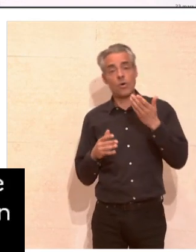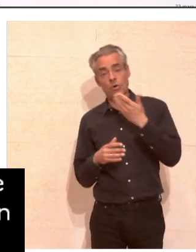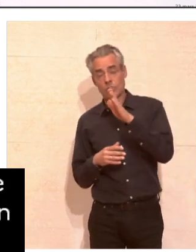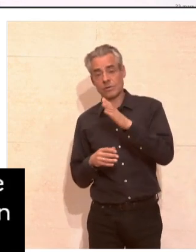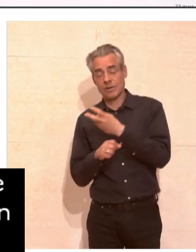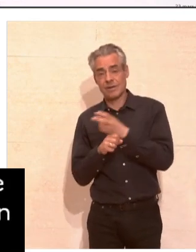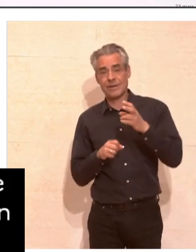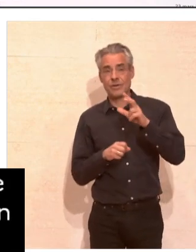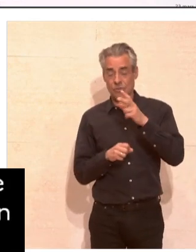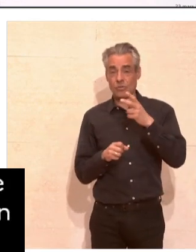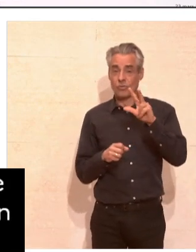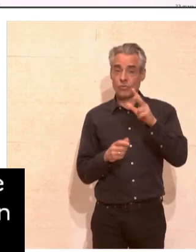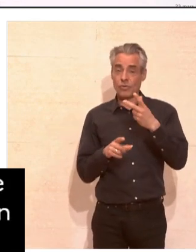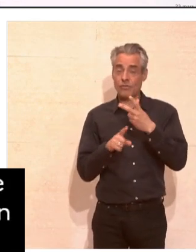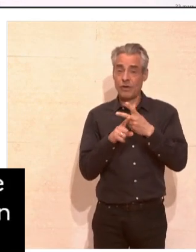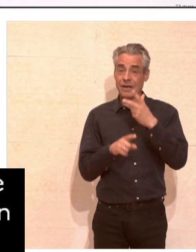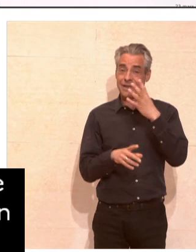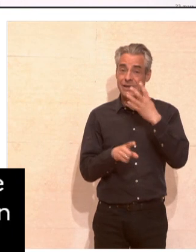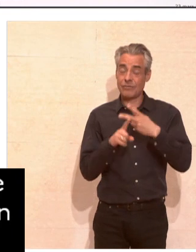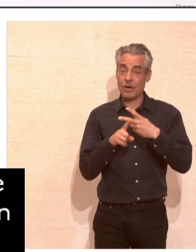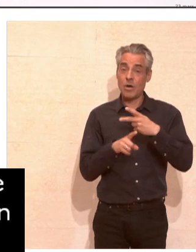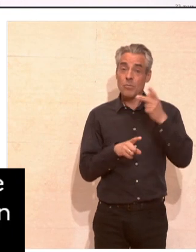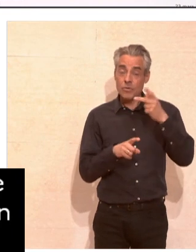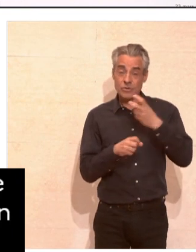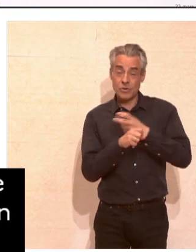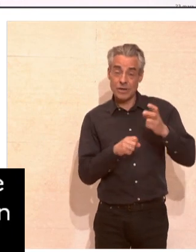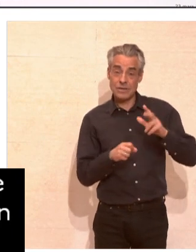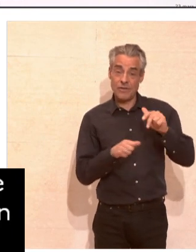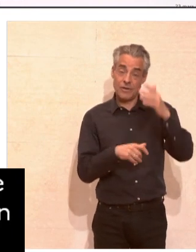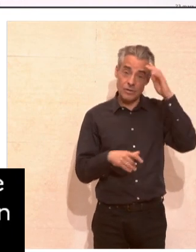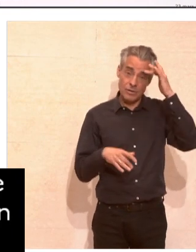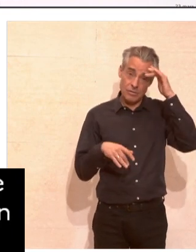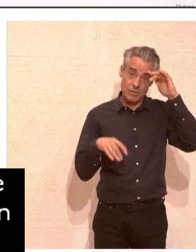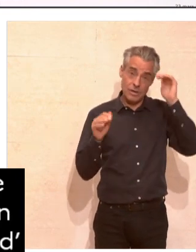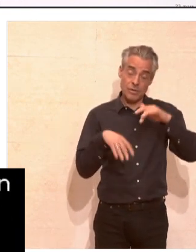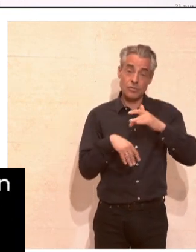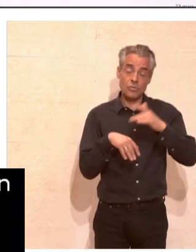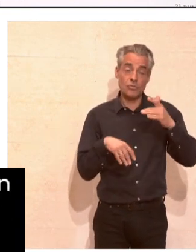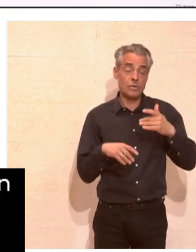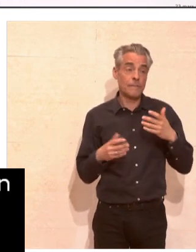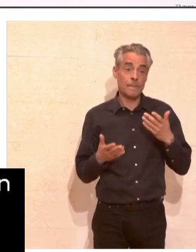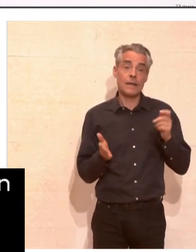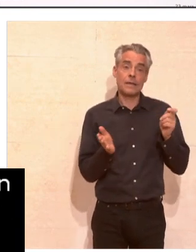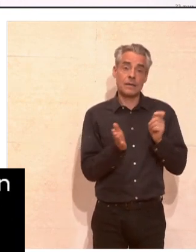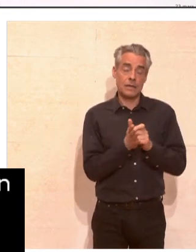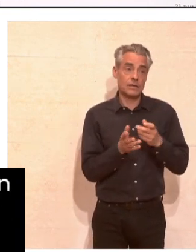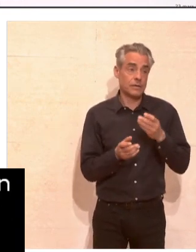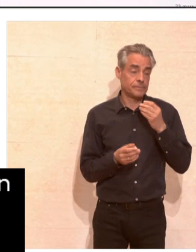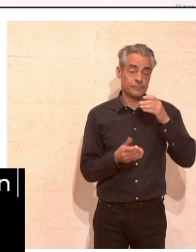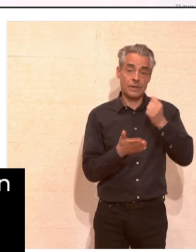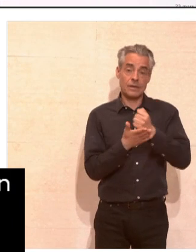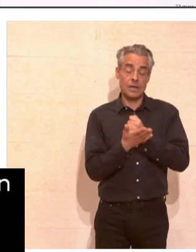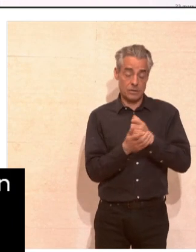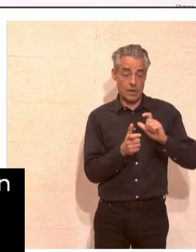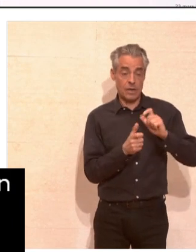plus à risque, 3 à 4 fois plus d'avoir une dépression, à la fois au moment où on les enregistre, enfin où on les teste,